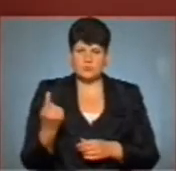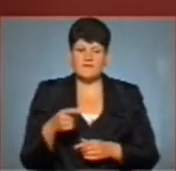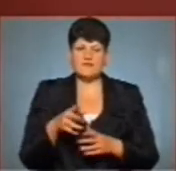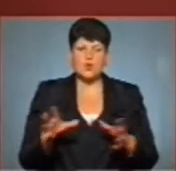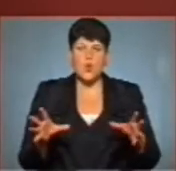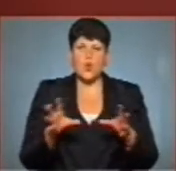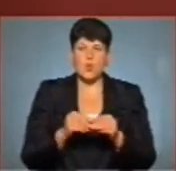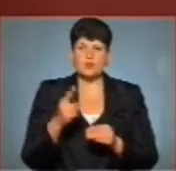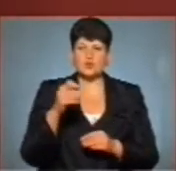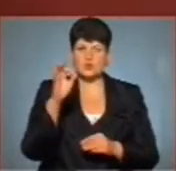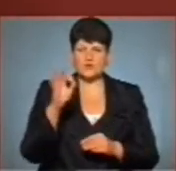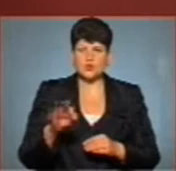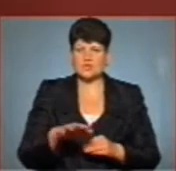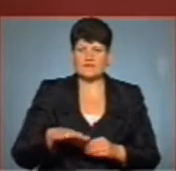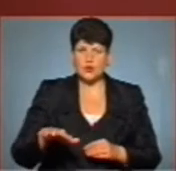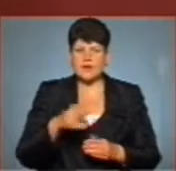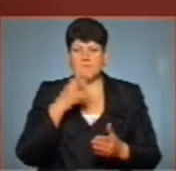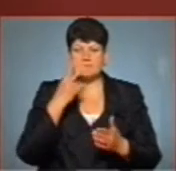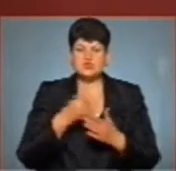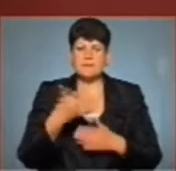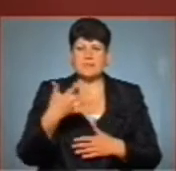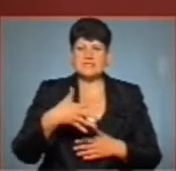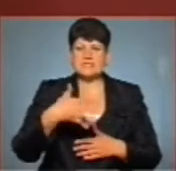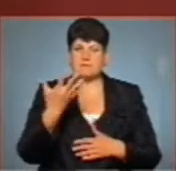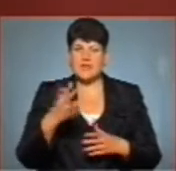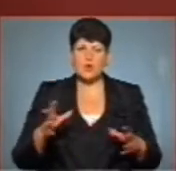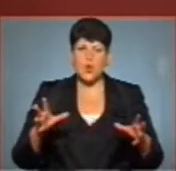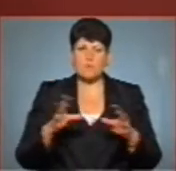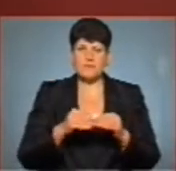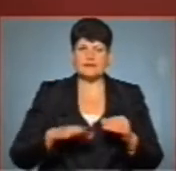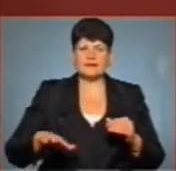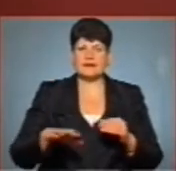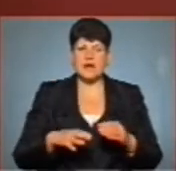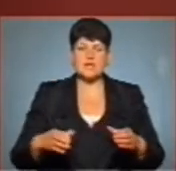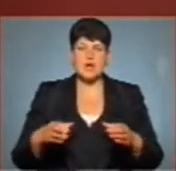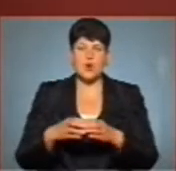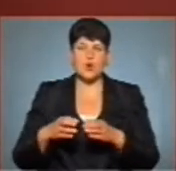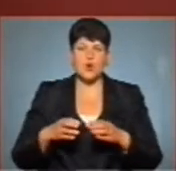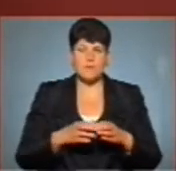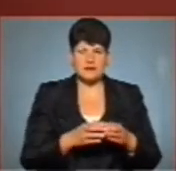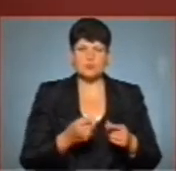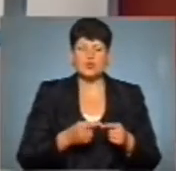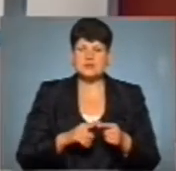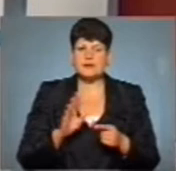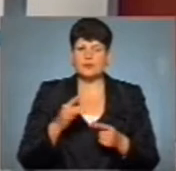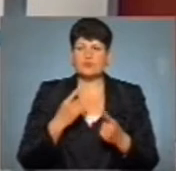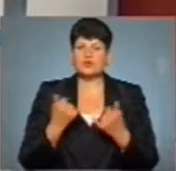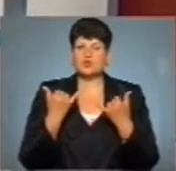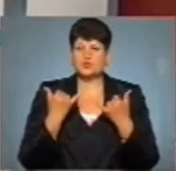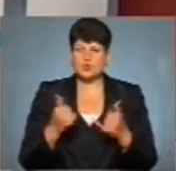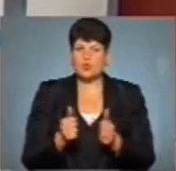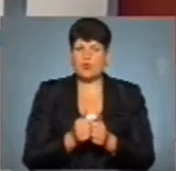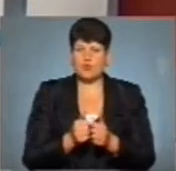охоплює 100% території та передбачає 55 об'єднаних територіальних громад. І про це говоритимемо сьогодні. Поряд зі мною